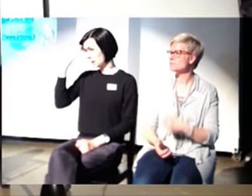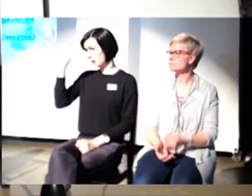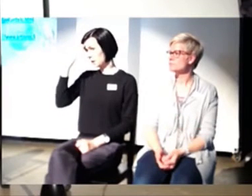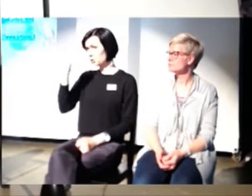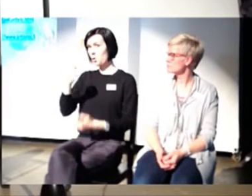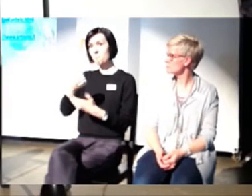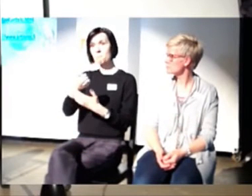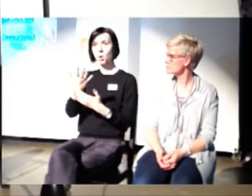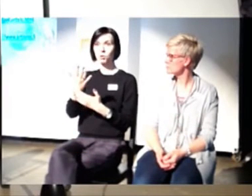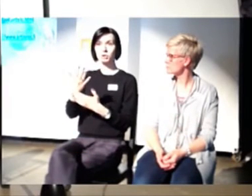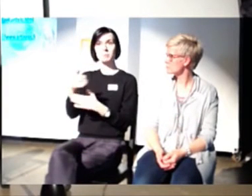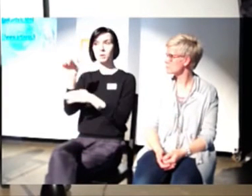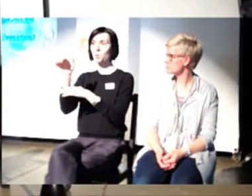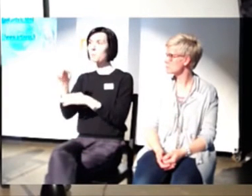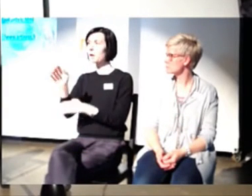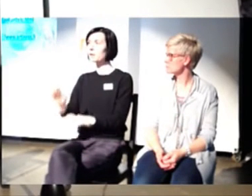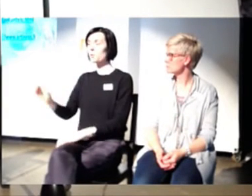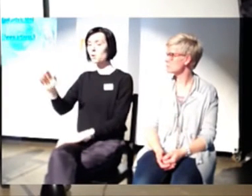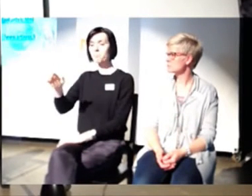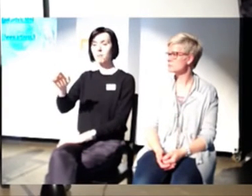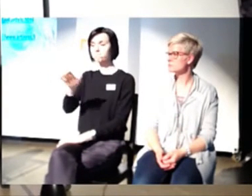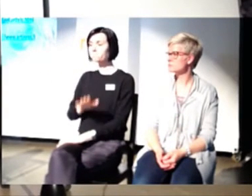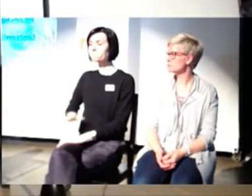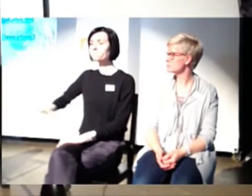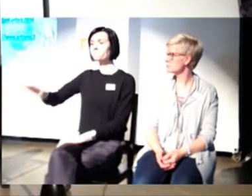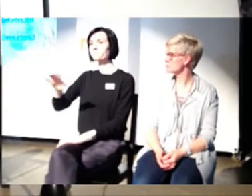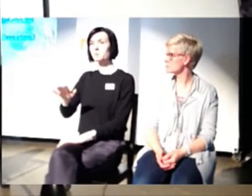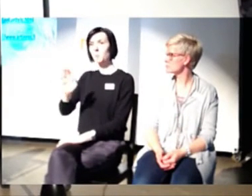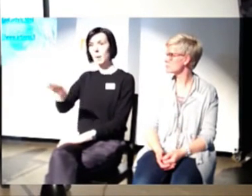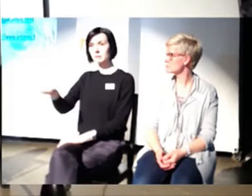Pohjoismaissa, ulkomailla, Euroopassa paljon sellaisia?